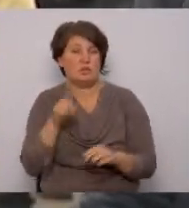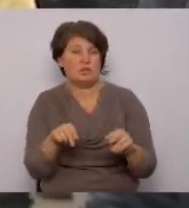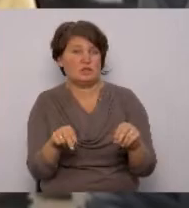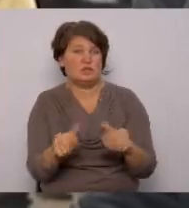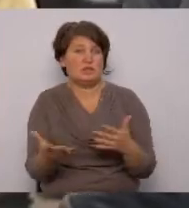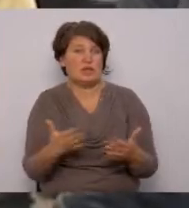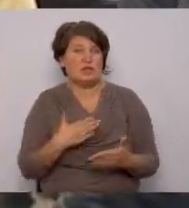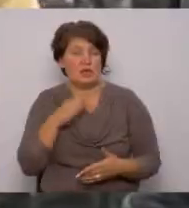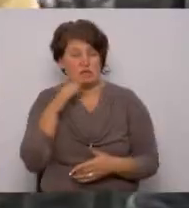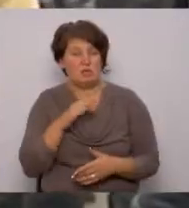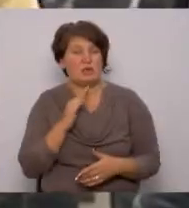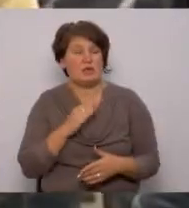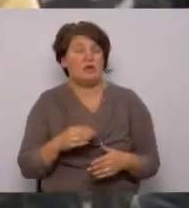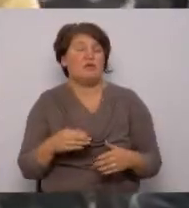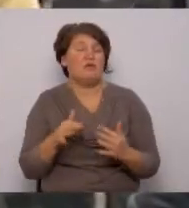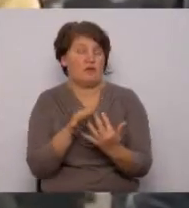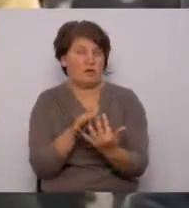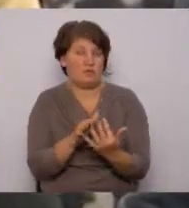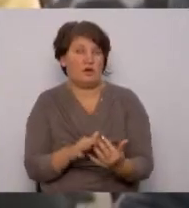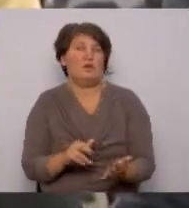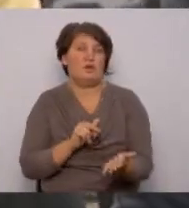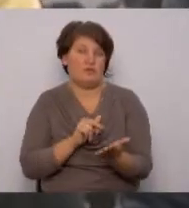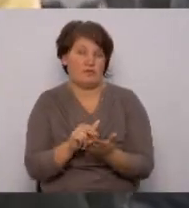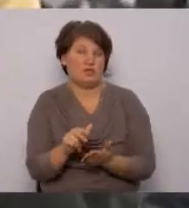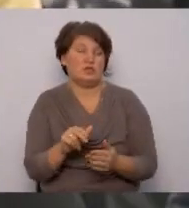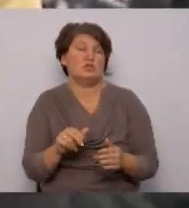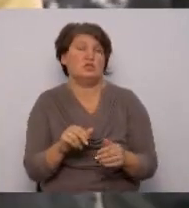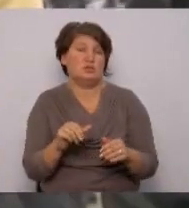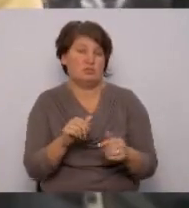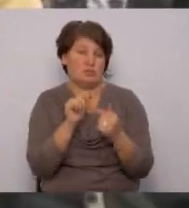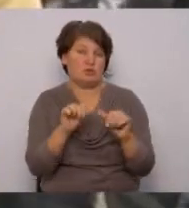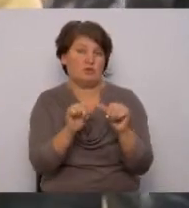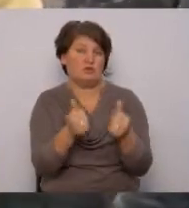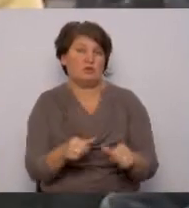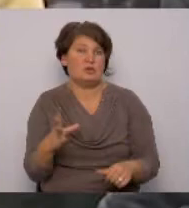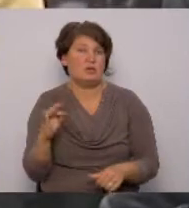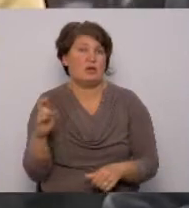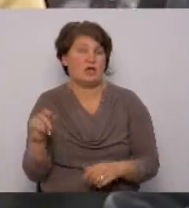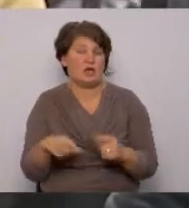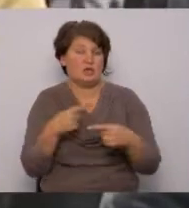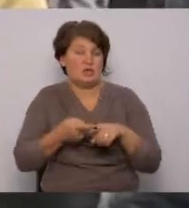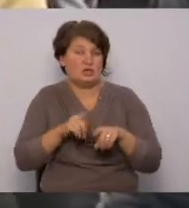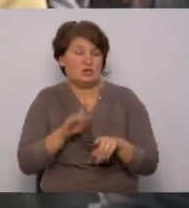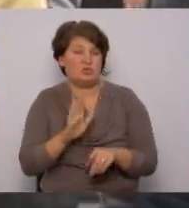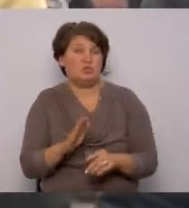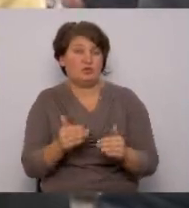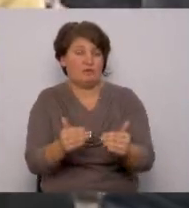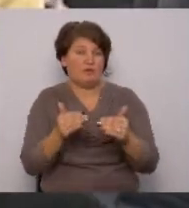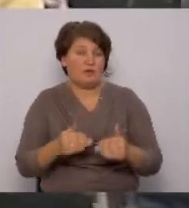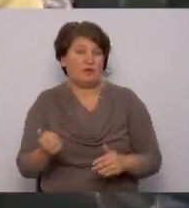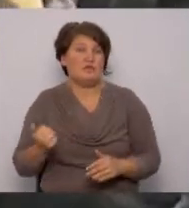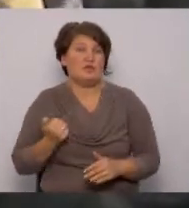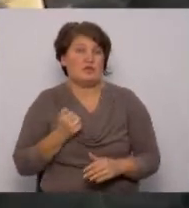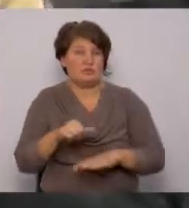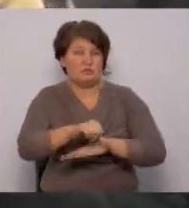які наші батьки воювали. Вийшли проти формули Штайнмаєра. За нею всі війська будуть відведені від лінії розмежування. Це